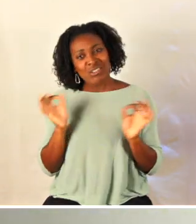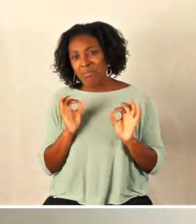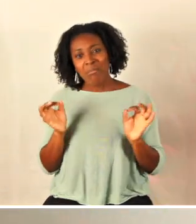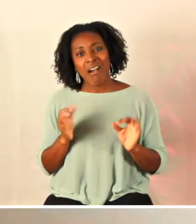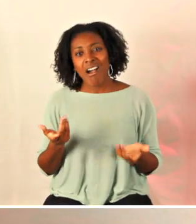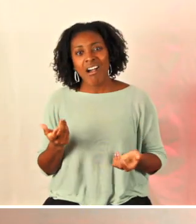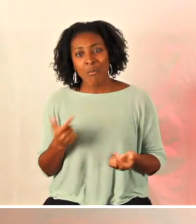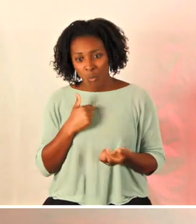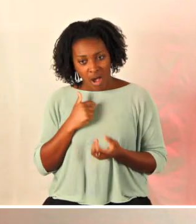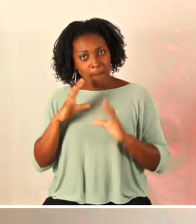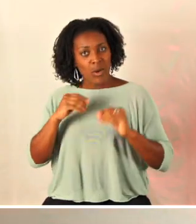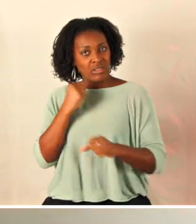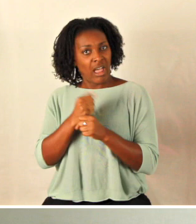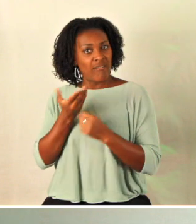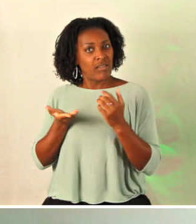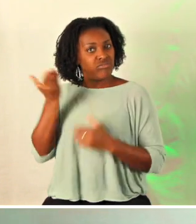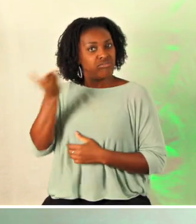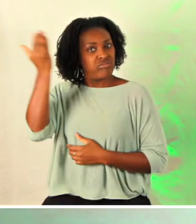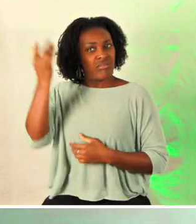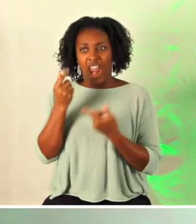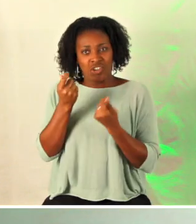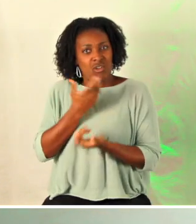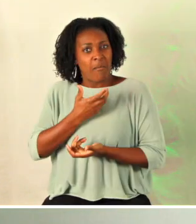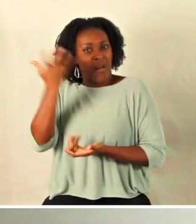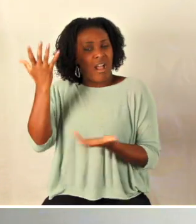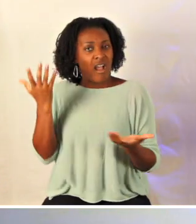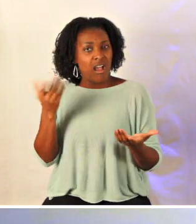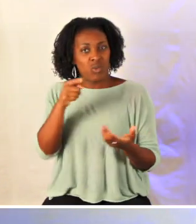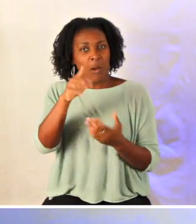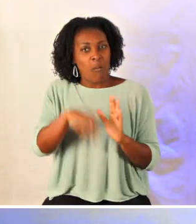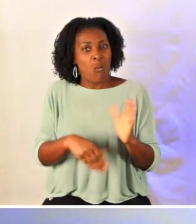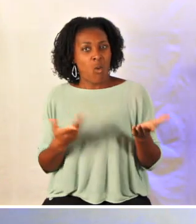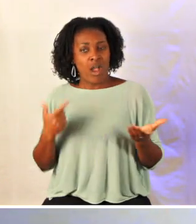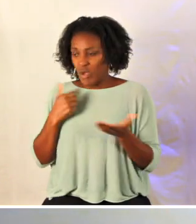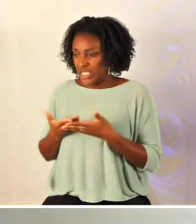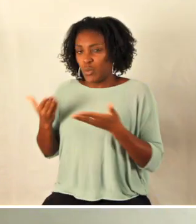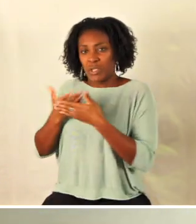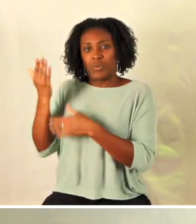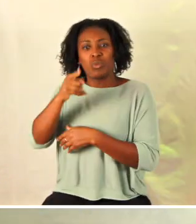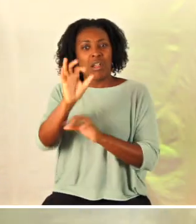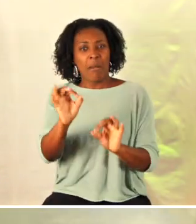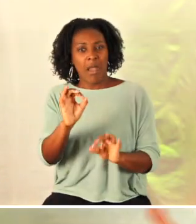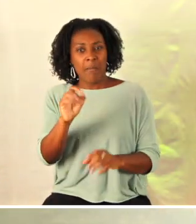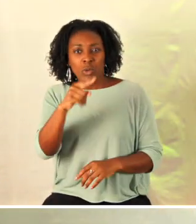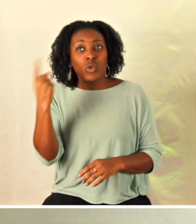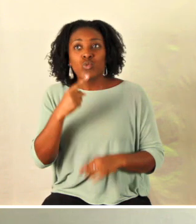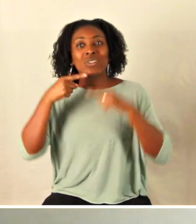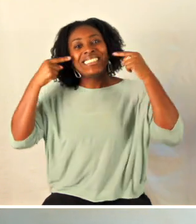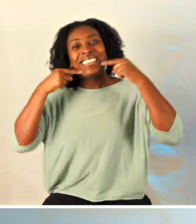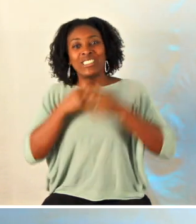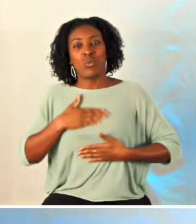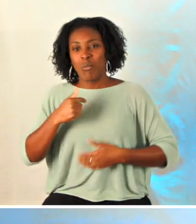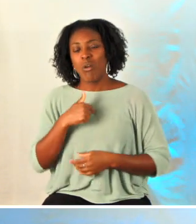Pourtant j'ai un meilleur poste que toi, et j'ai plein d'argent vis-à-vis de toi, j'ai une situation que toi tu n'as pas, mais pourtant toi tu es heureux, moi